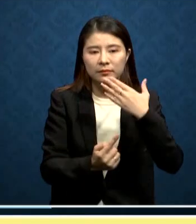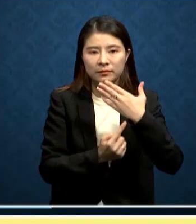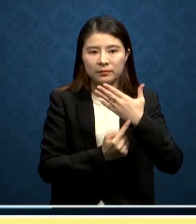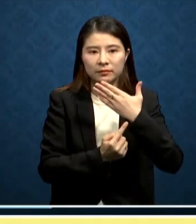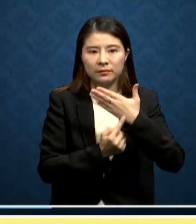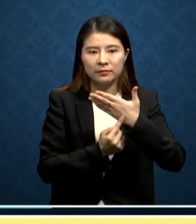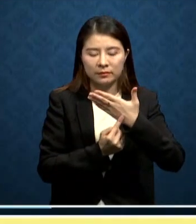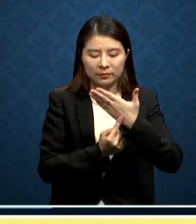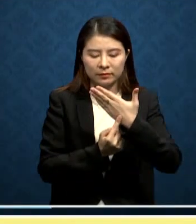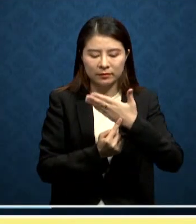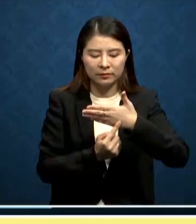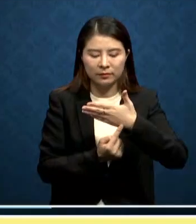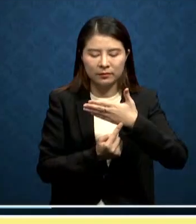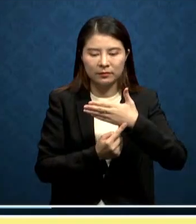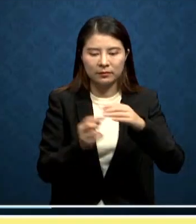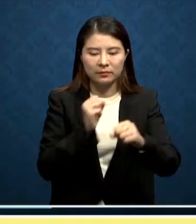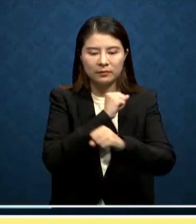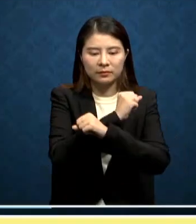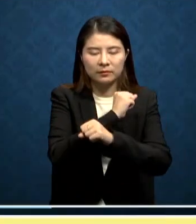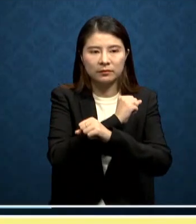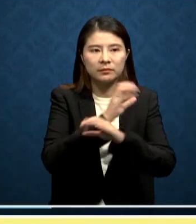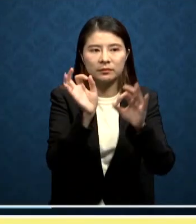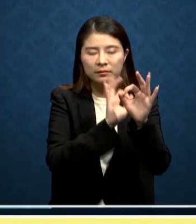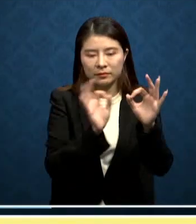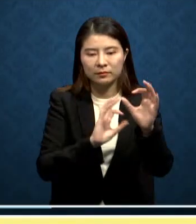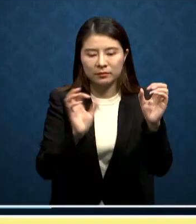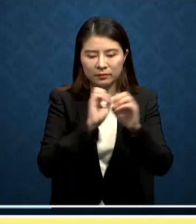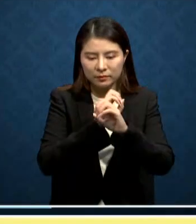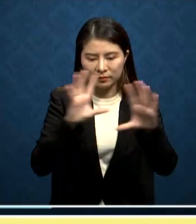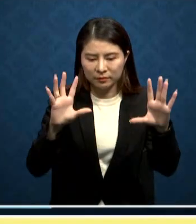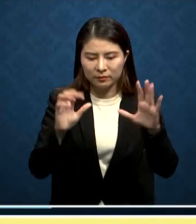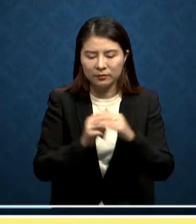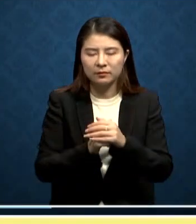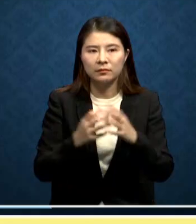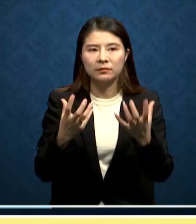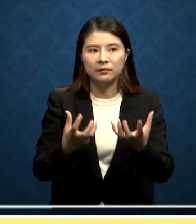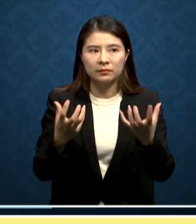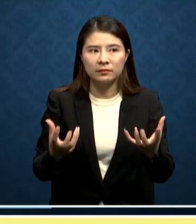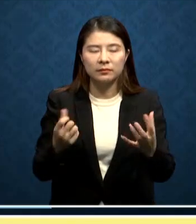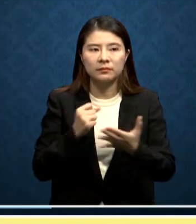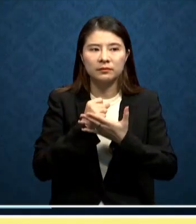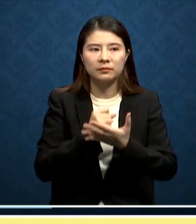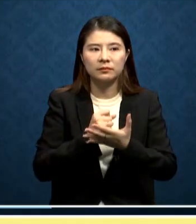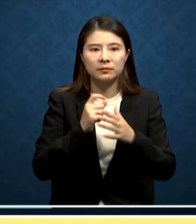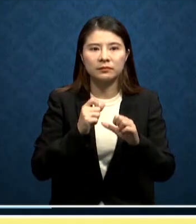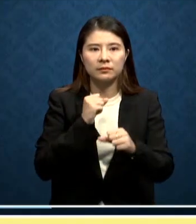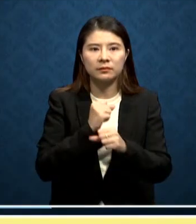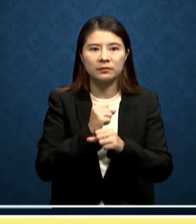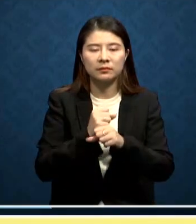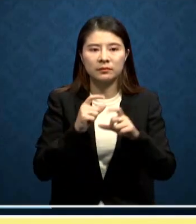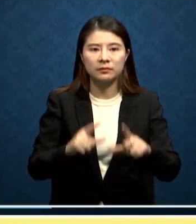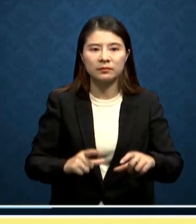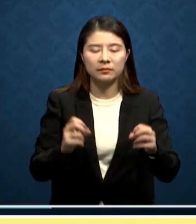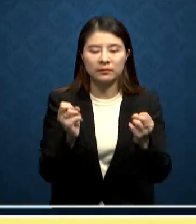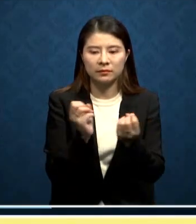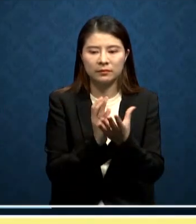ของป้องกันความปลอดภัยที่มันชี้ชัดได้ว่าอุปกรณ์พวกนี้เนี่ยจะช่วยลดเอ่อผลกระทบ